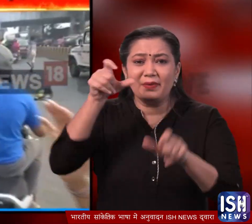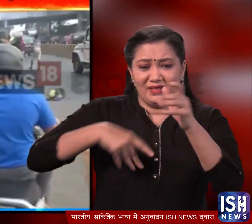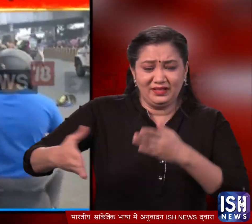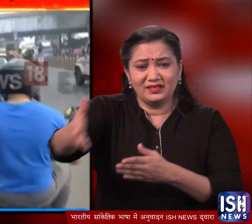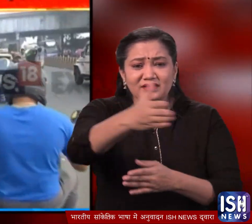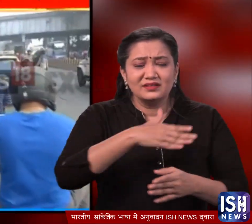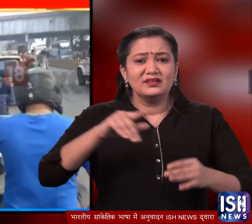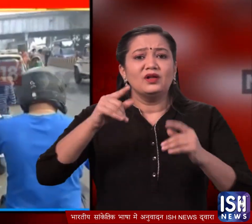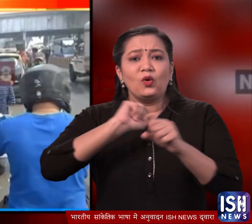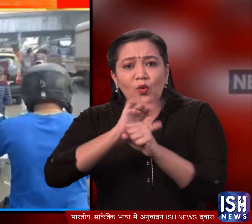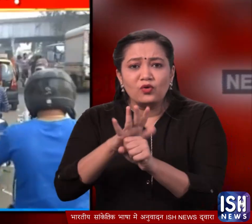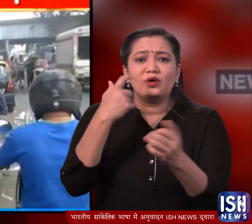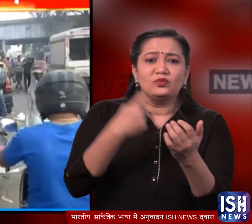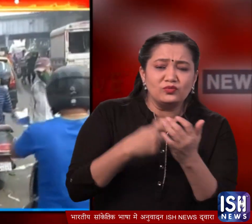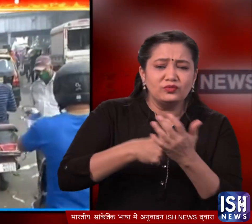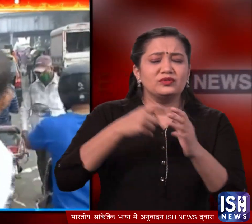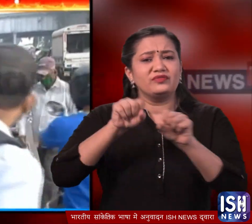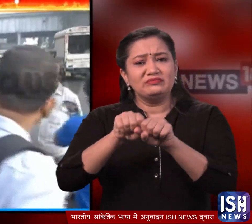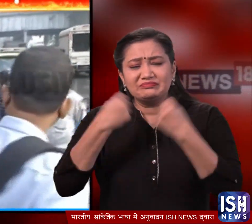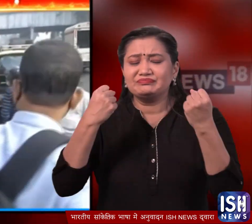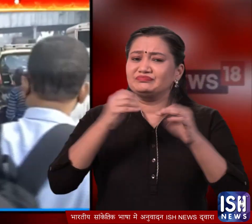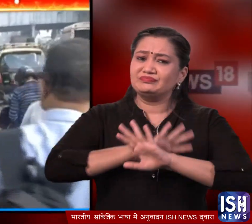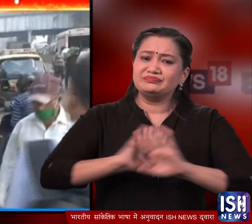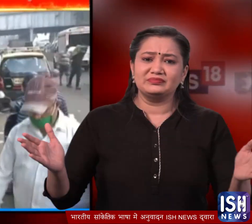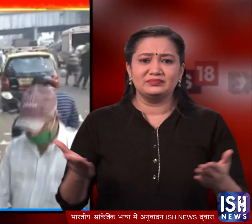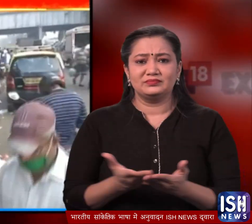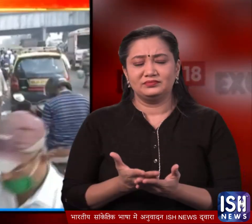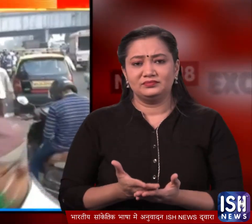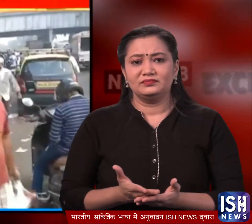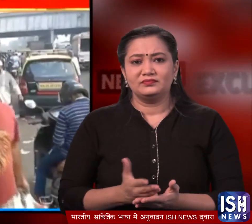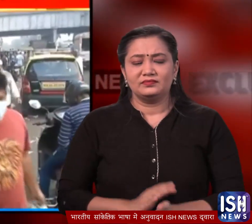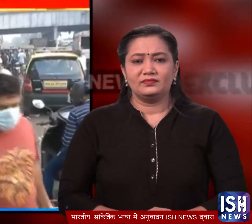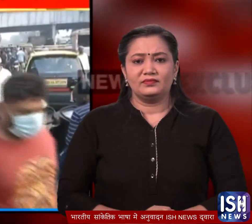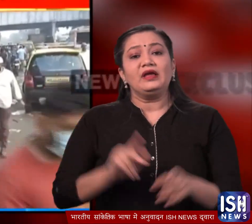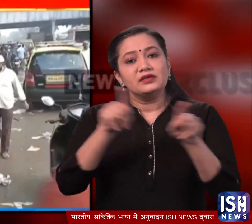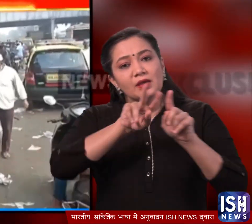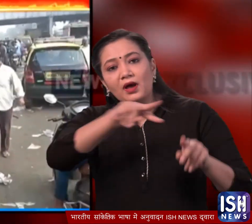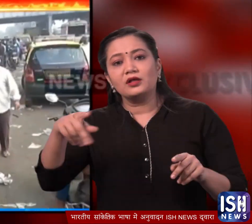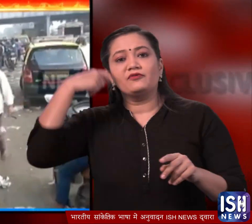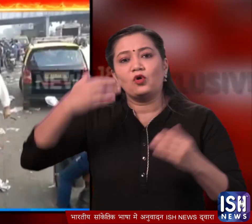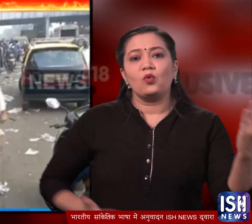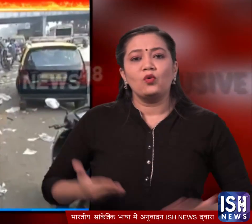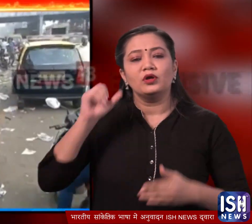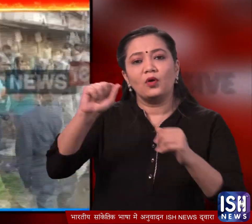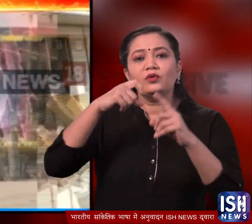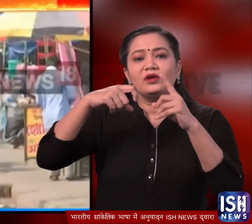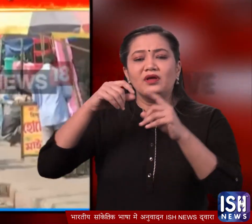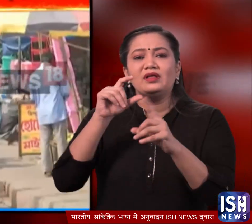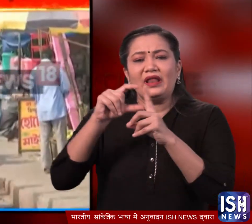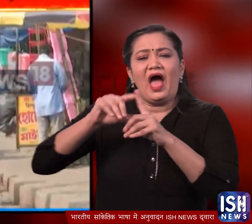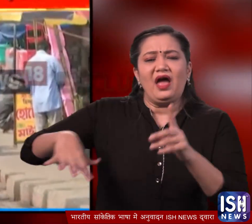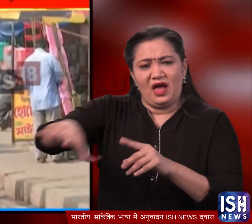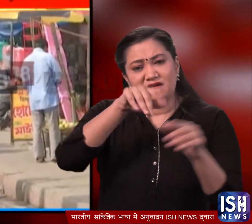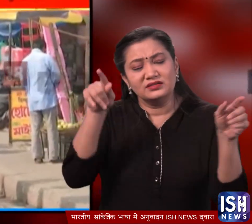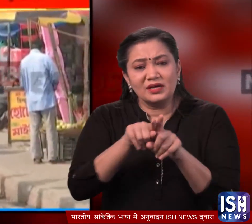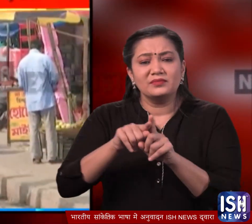आप देख सकते हैं किस तरीके से जो लोग हैं वो सारे कोरोना के नियम कानून की जो है वो धज्जियां उड़ाते जा रहे हैं। कुछ